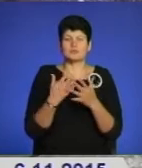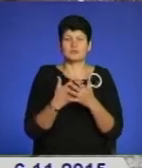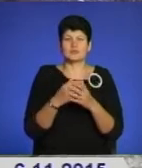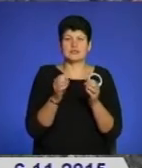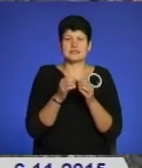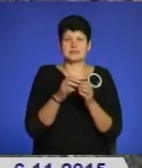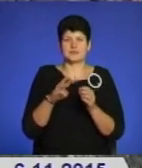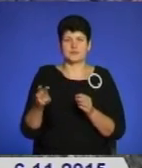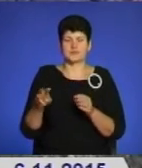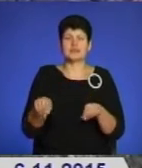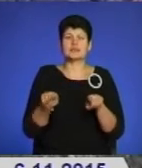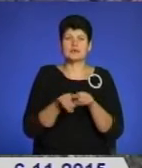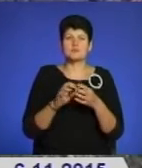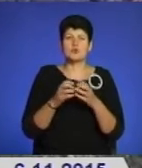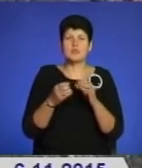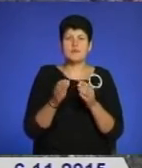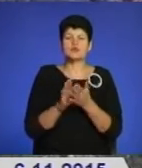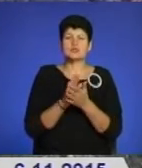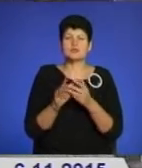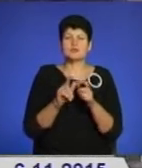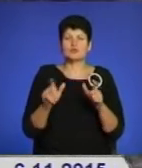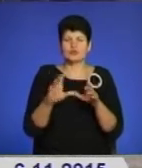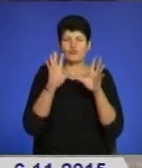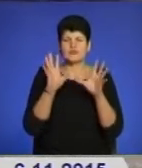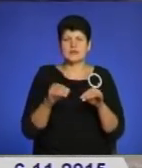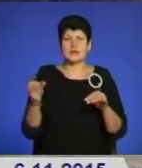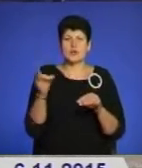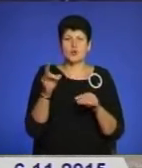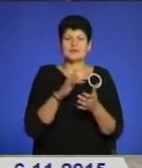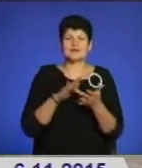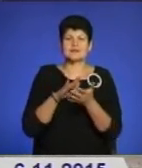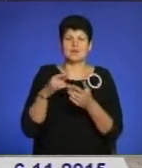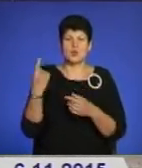мільйонів. Така ж проблема з очисними спорудами майже у всіх районних центрах області.